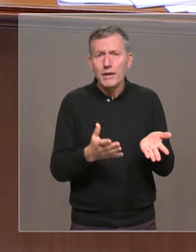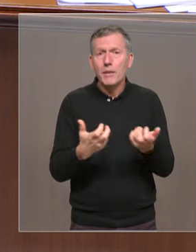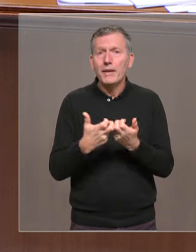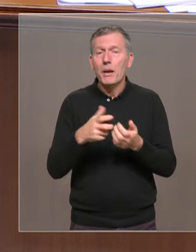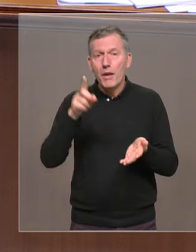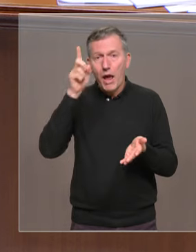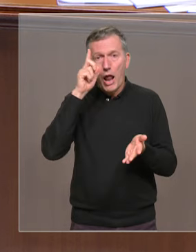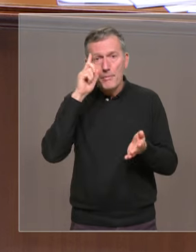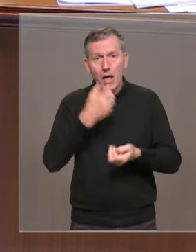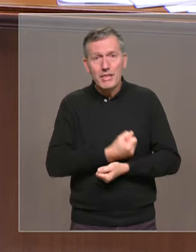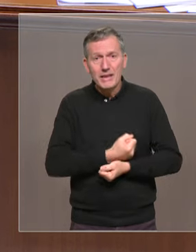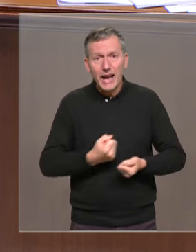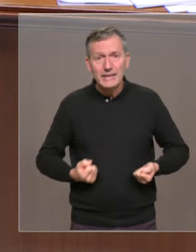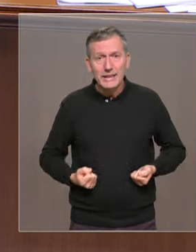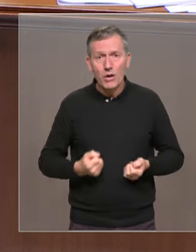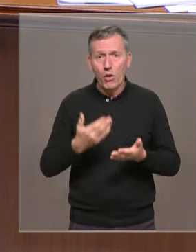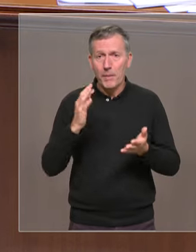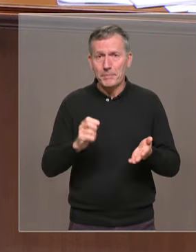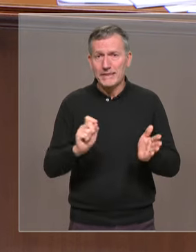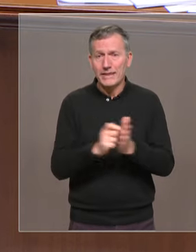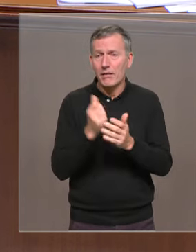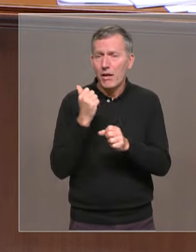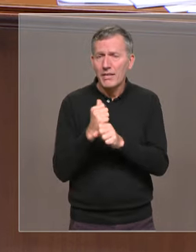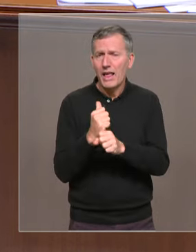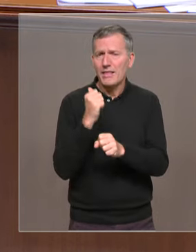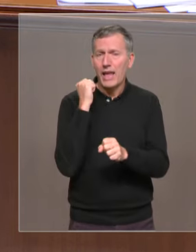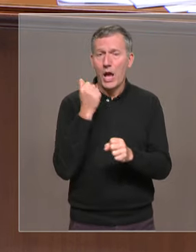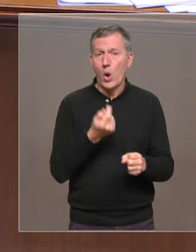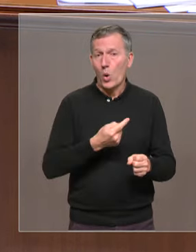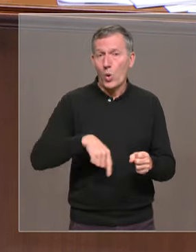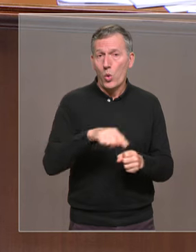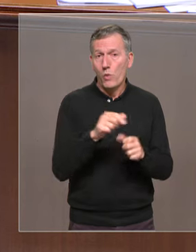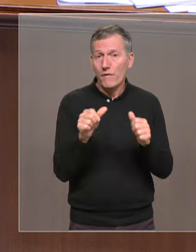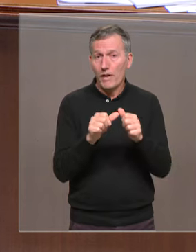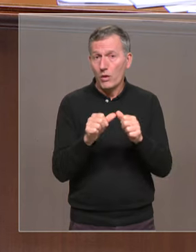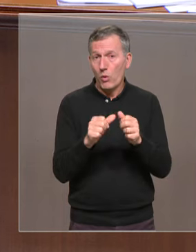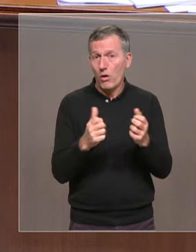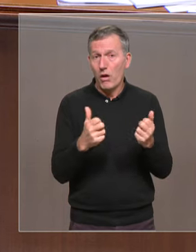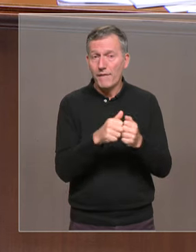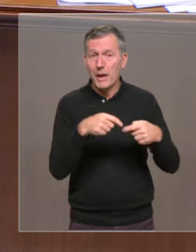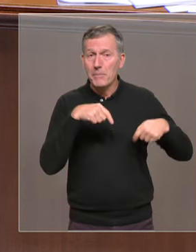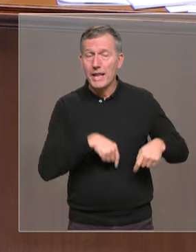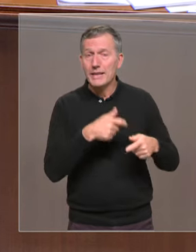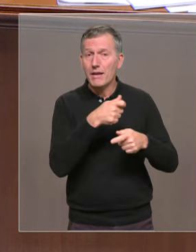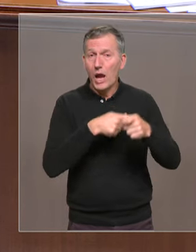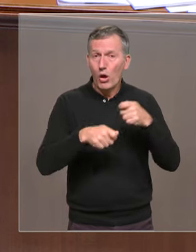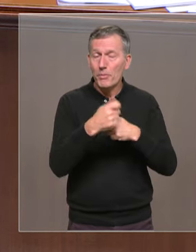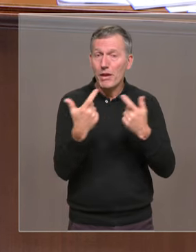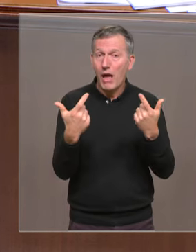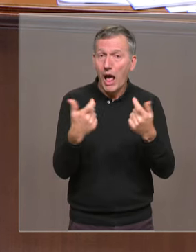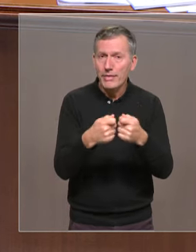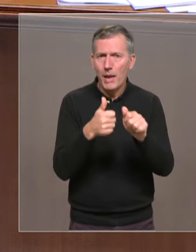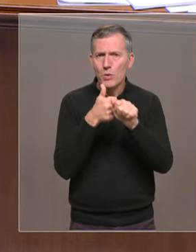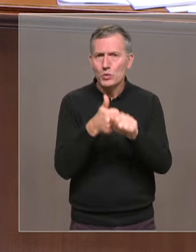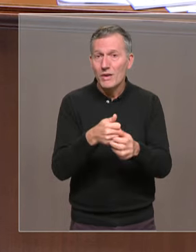était même rentrée en récession l'année dernière. Donc ce que nous faisons avec Bruno Le Maire, c'est que nous adaptons en temps réel à